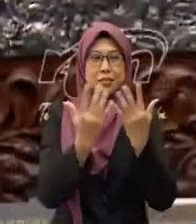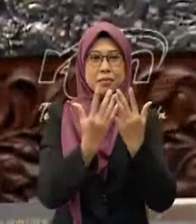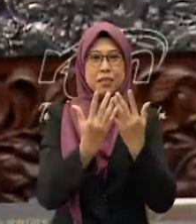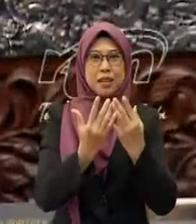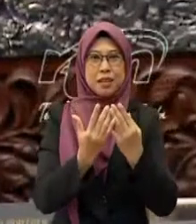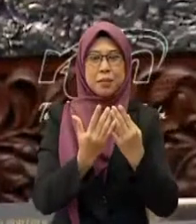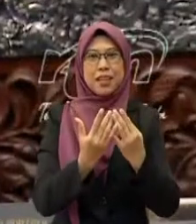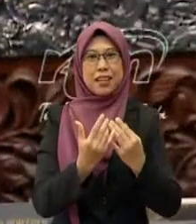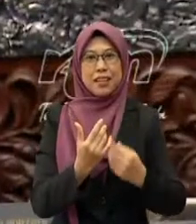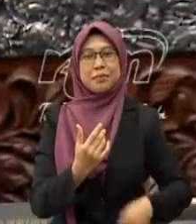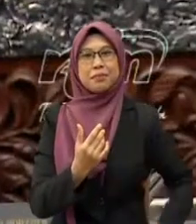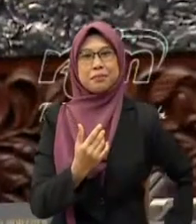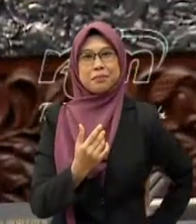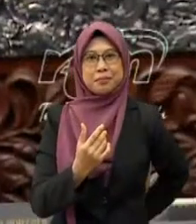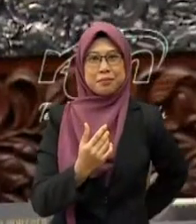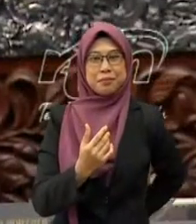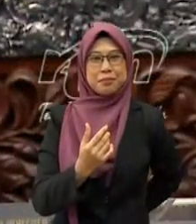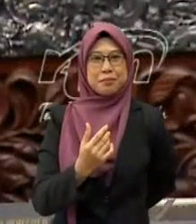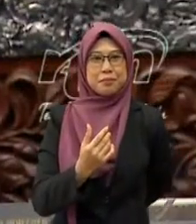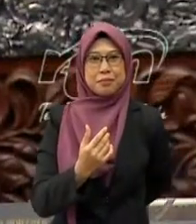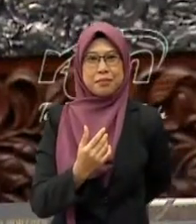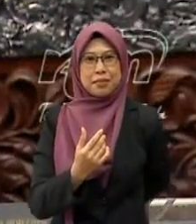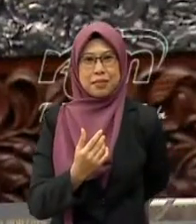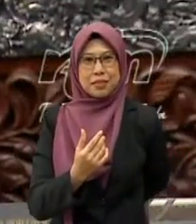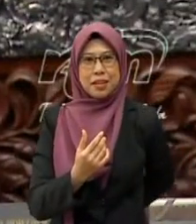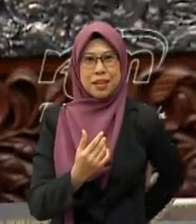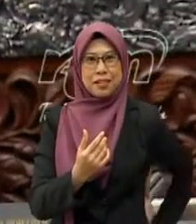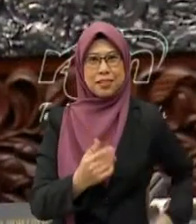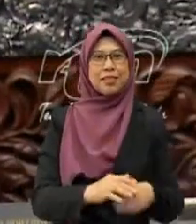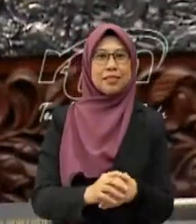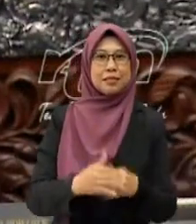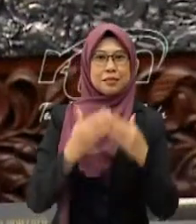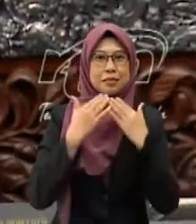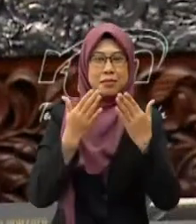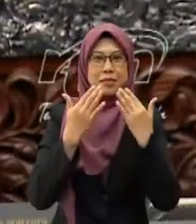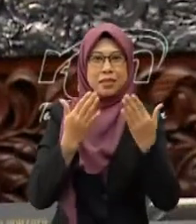Assalamualaikum warahmatullahi wabarakatuh dan salam sejahtera